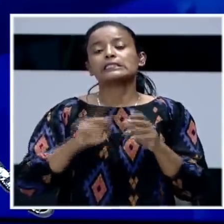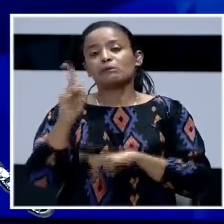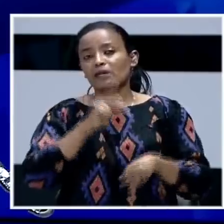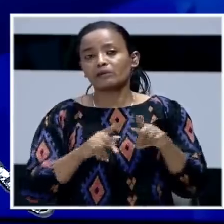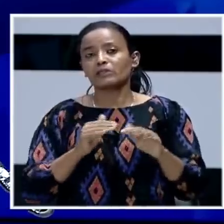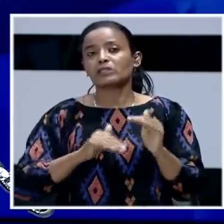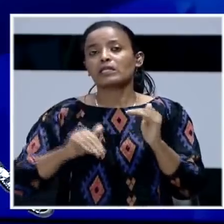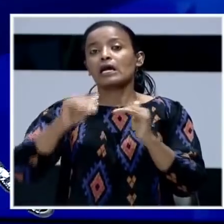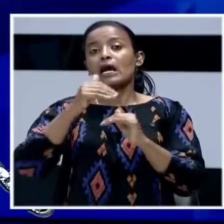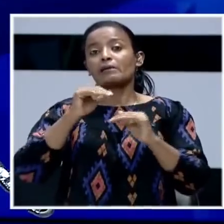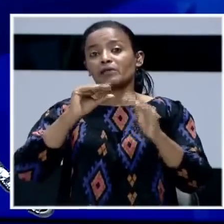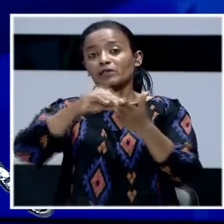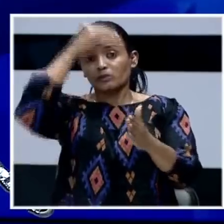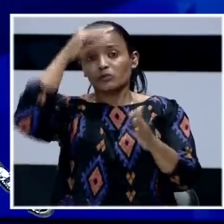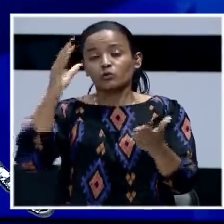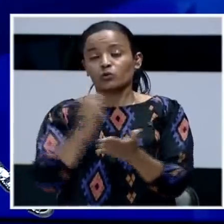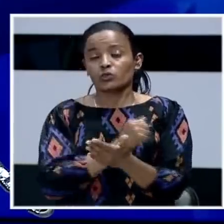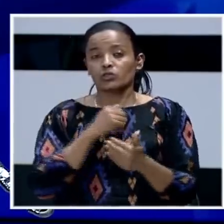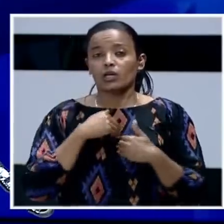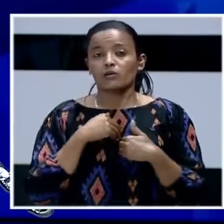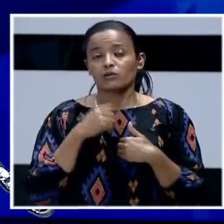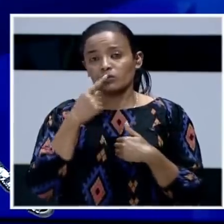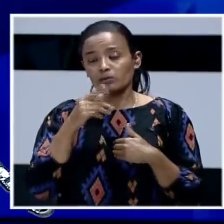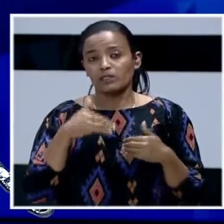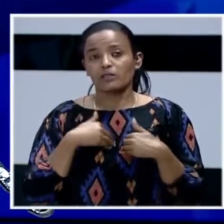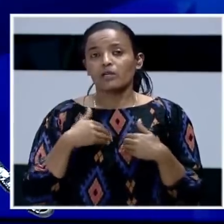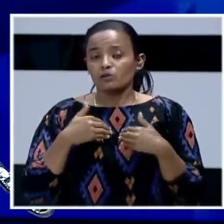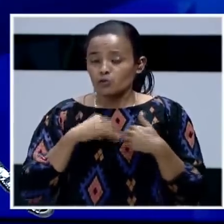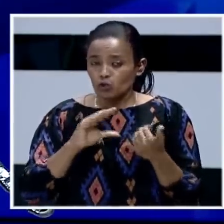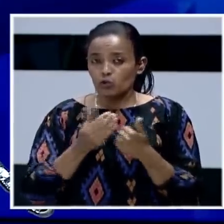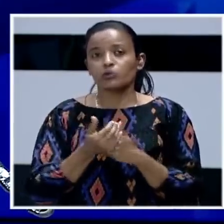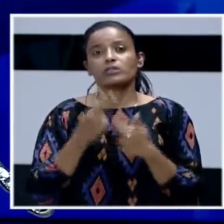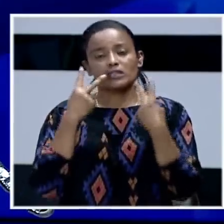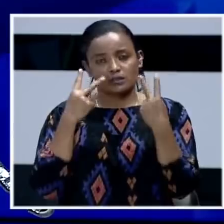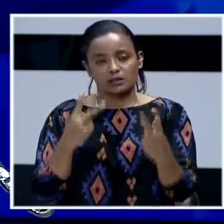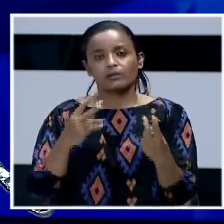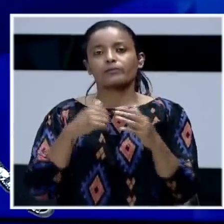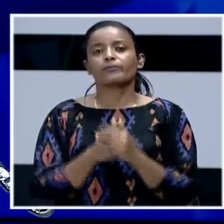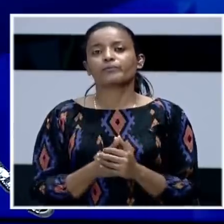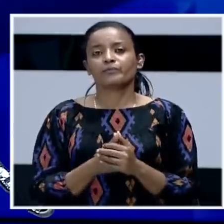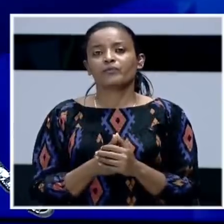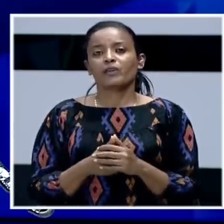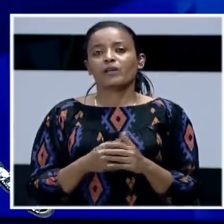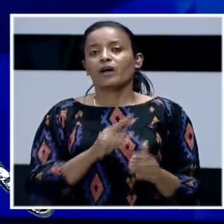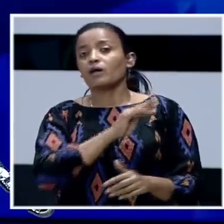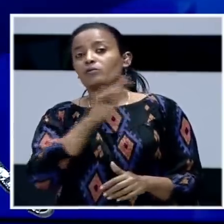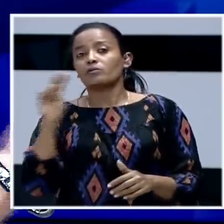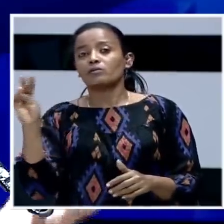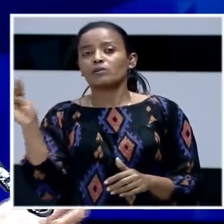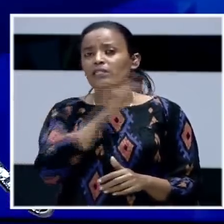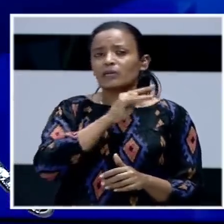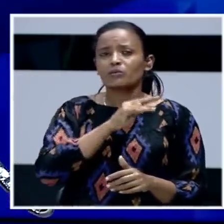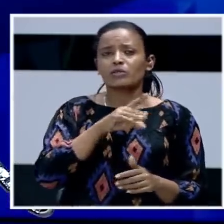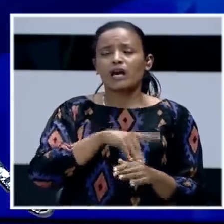كابزي عبية مرتي كوسير كقللو زولي زلنا مستزول لخونا تات نتعرض علينا خوينا أفتم عراون أنا خيدني رأي ولا